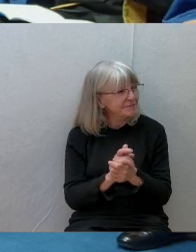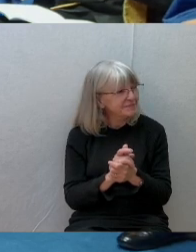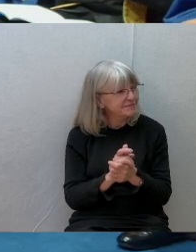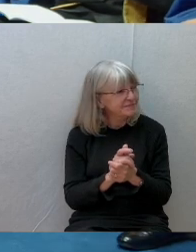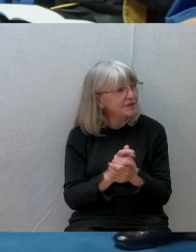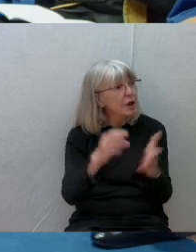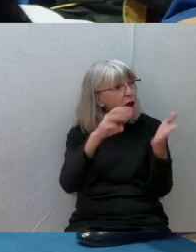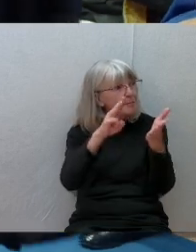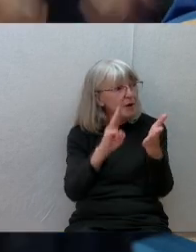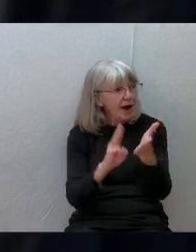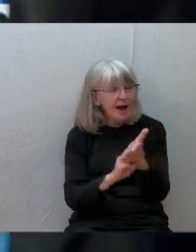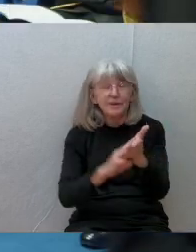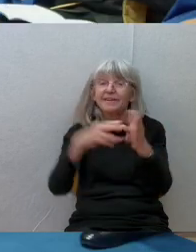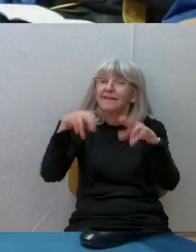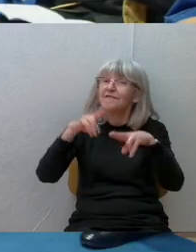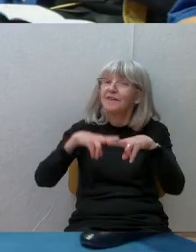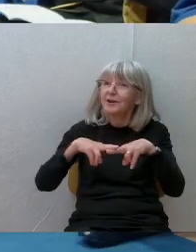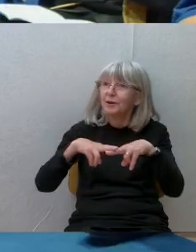Mohamed Farouk.